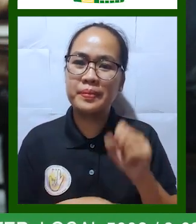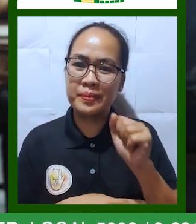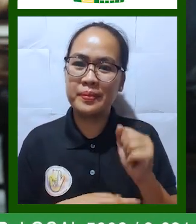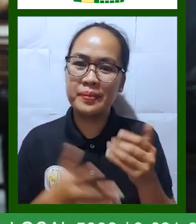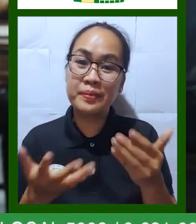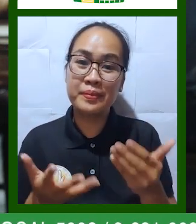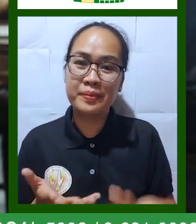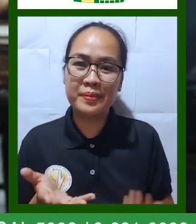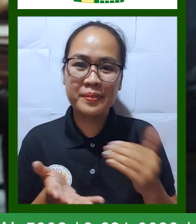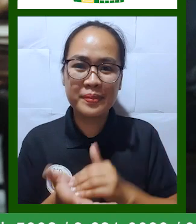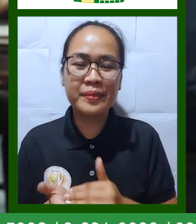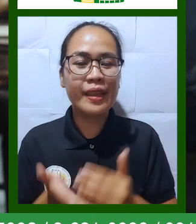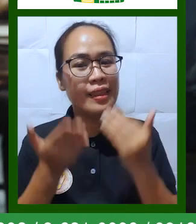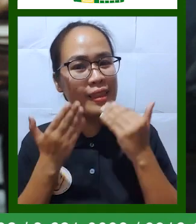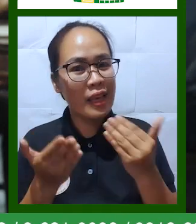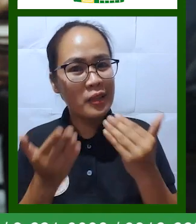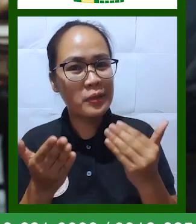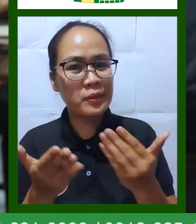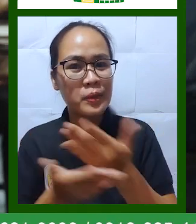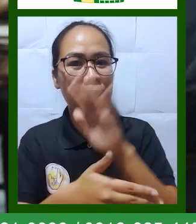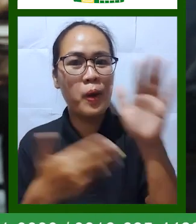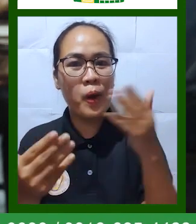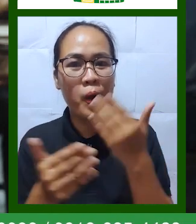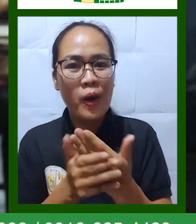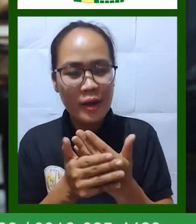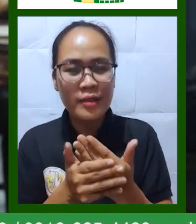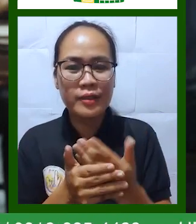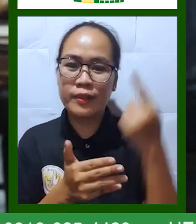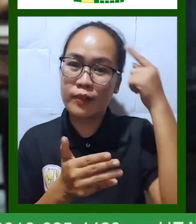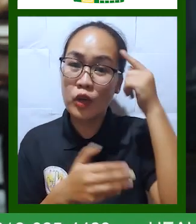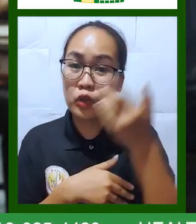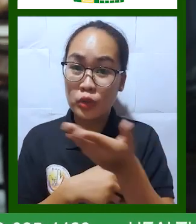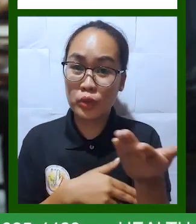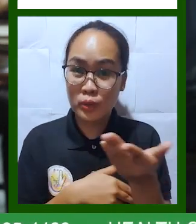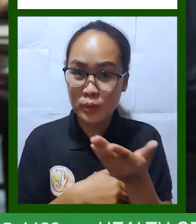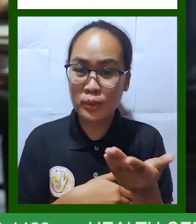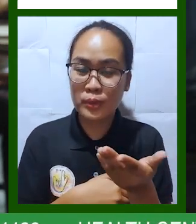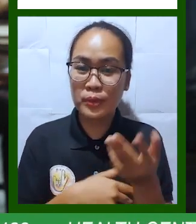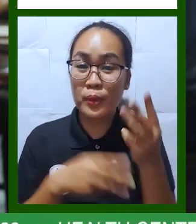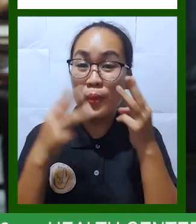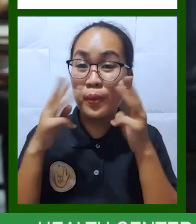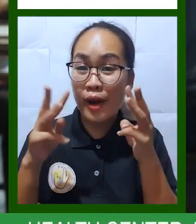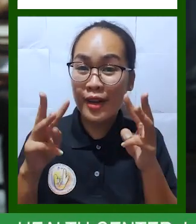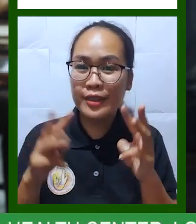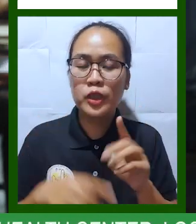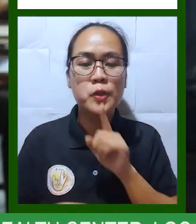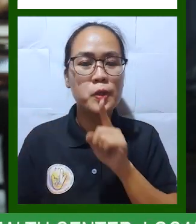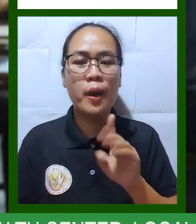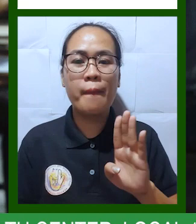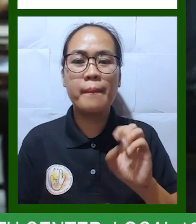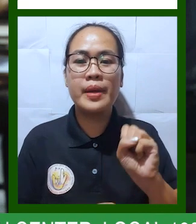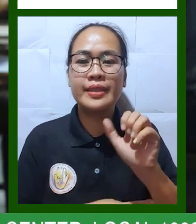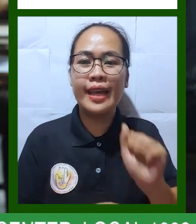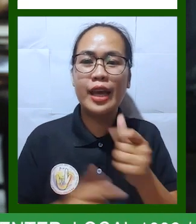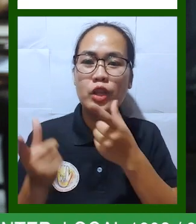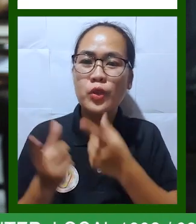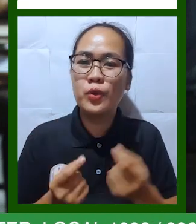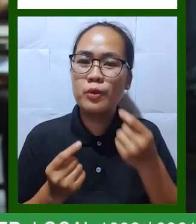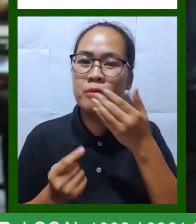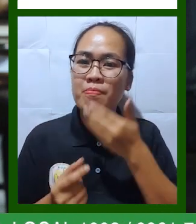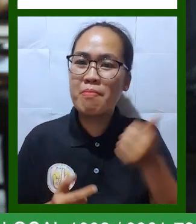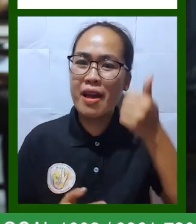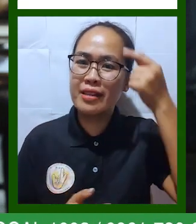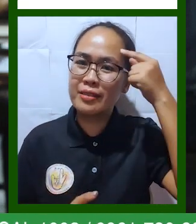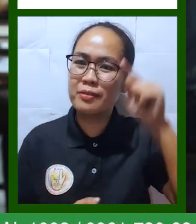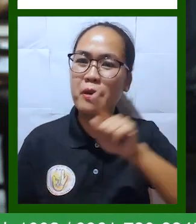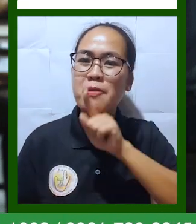sa Barangay San Antonio. So again, ang aking pagpapasalamat po sa inyong lahat, sa inyong pakikinig. And rest assured that BSA will continue to do